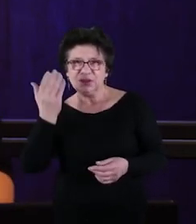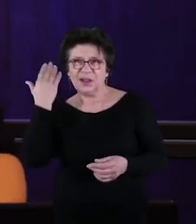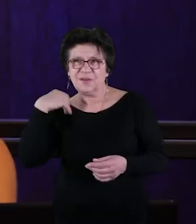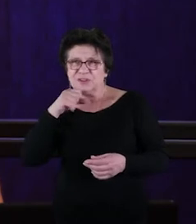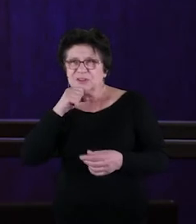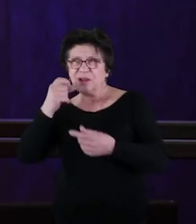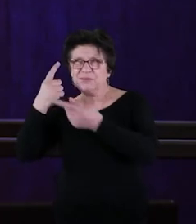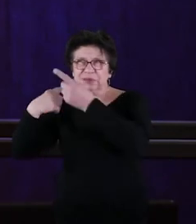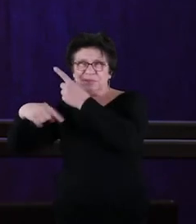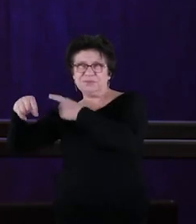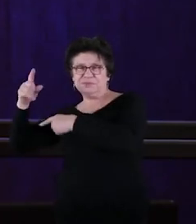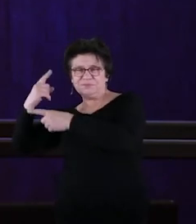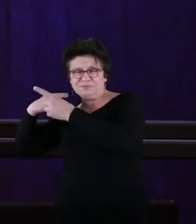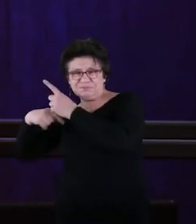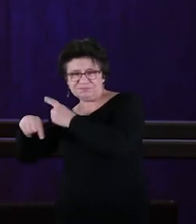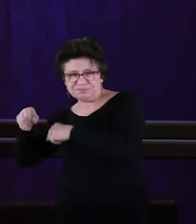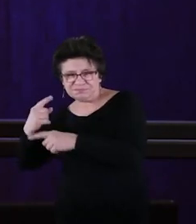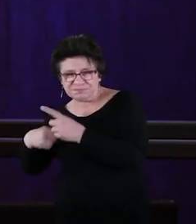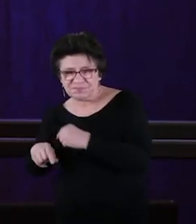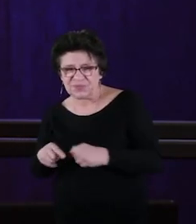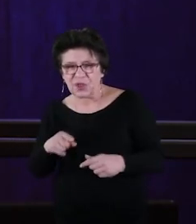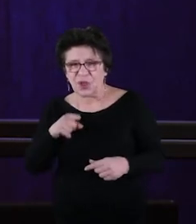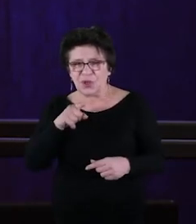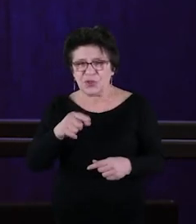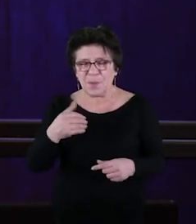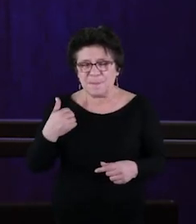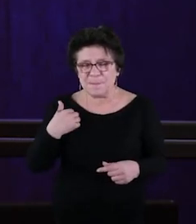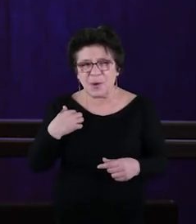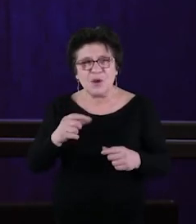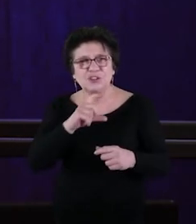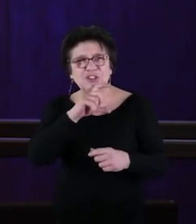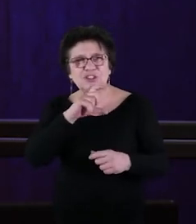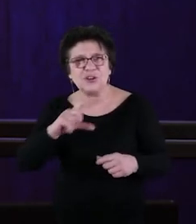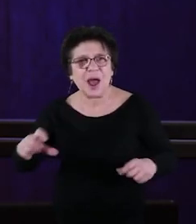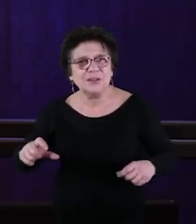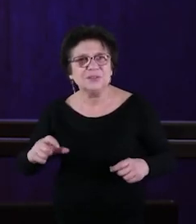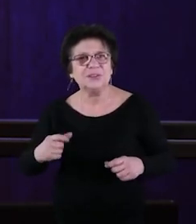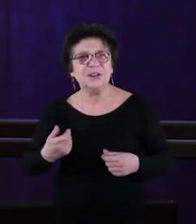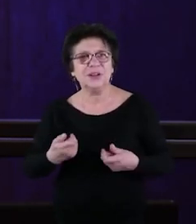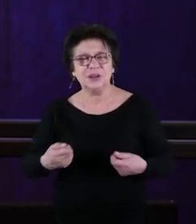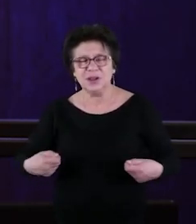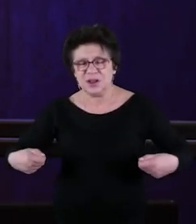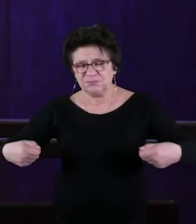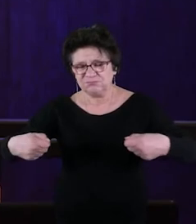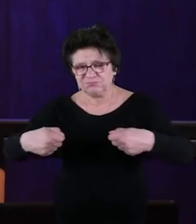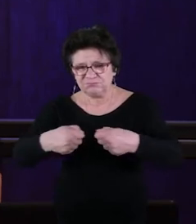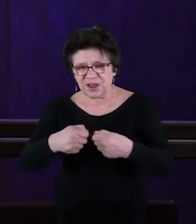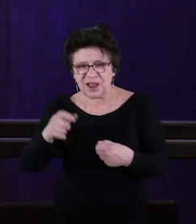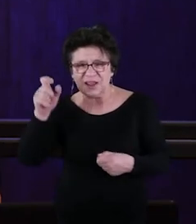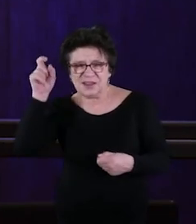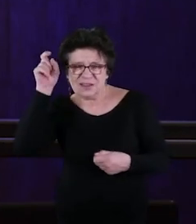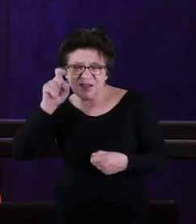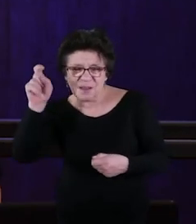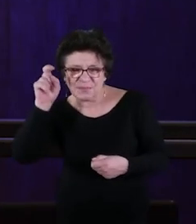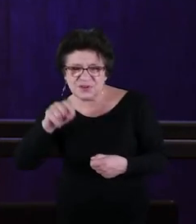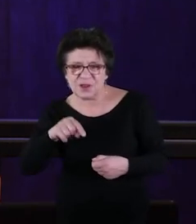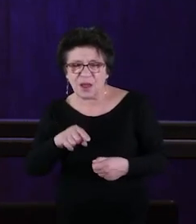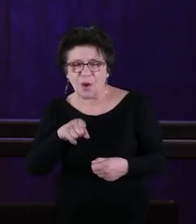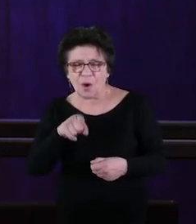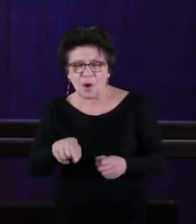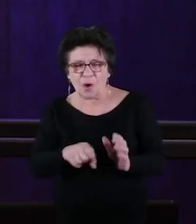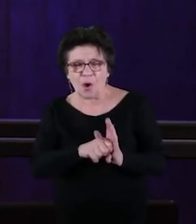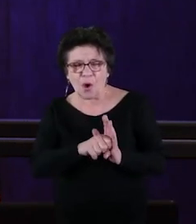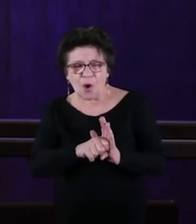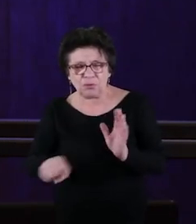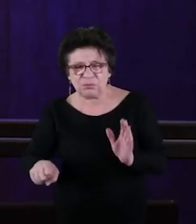były to czasy były to czasy zjednoczenia Niemiec takich teorii w imieniu bardziej wydumanych pojawiało się bardzo dużo i on od dziecka